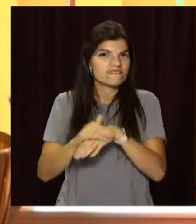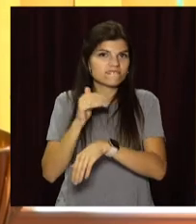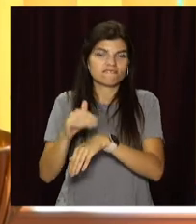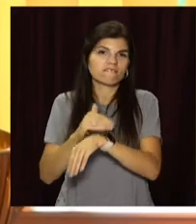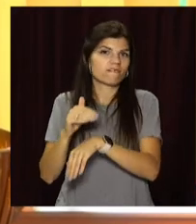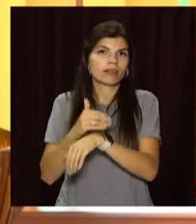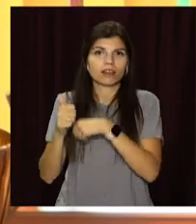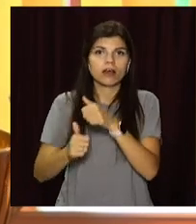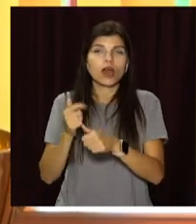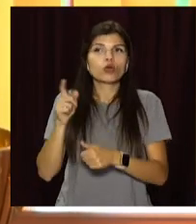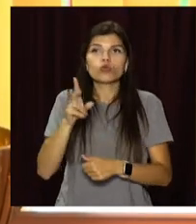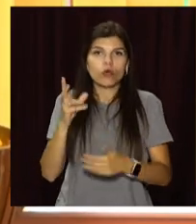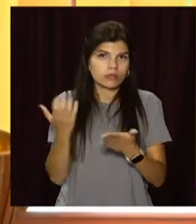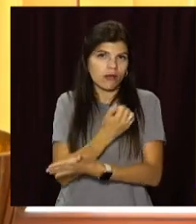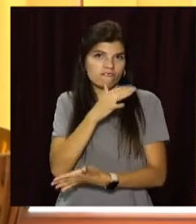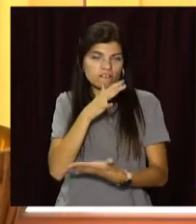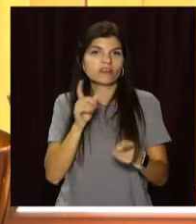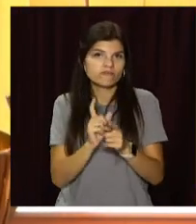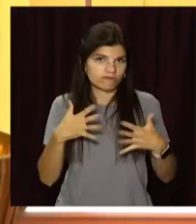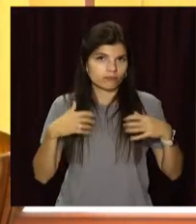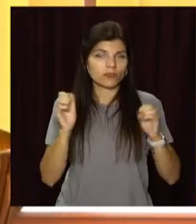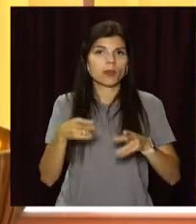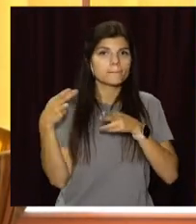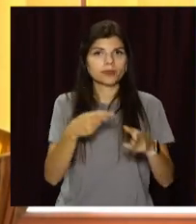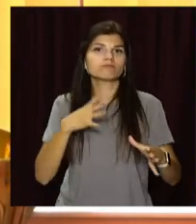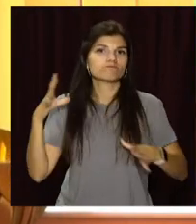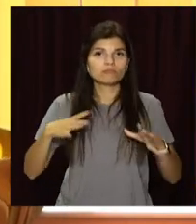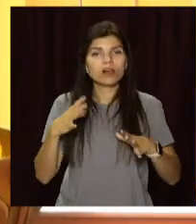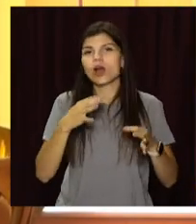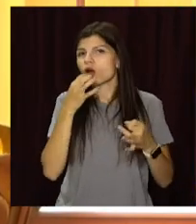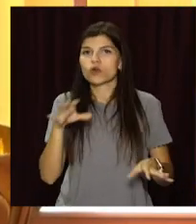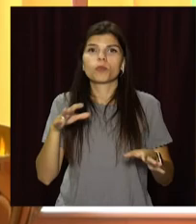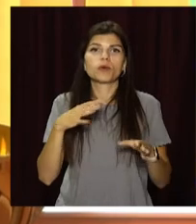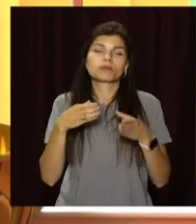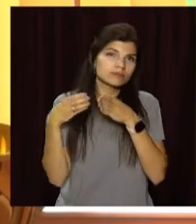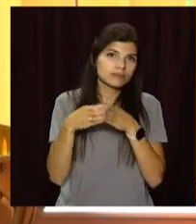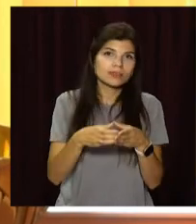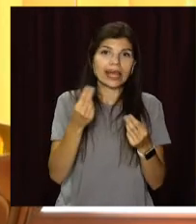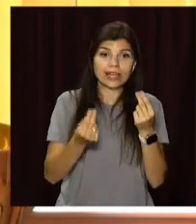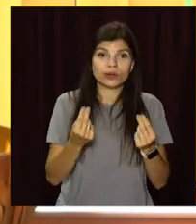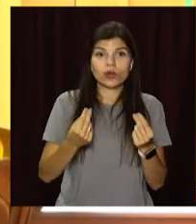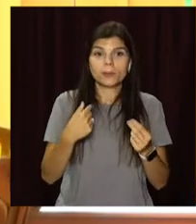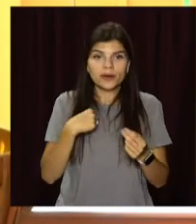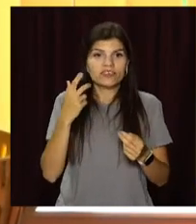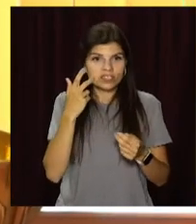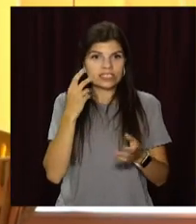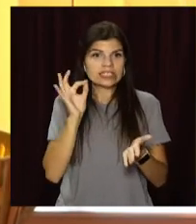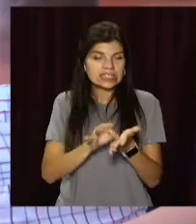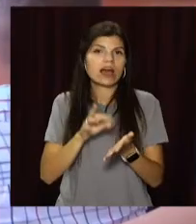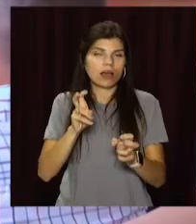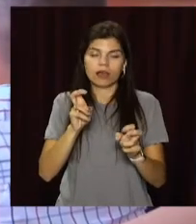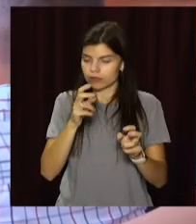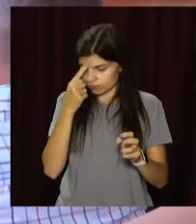которые находили время. Мы собирались, ехали. В каком бы составе мы не виїжджали на ігру, ми завжди ставили ціль